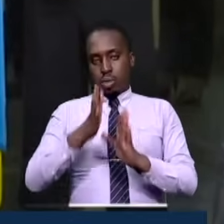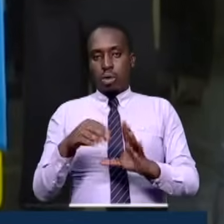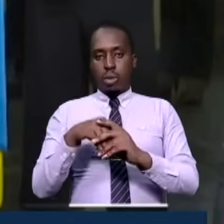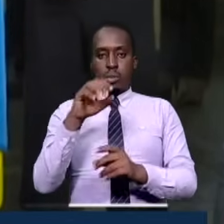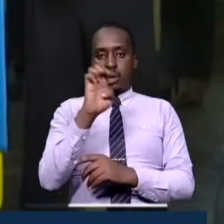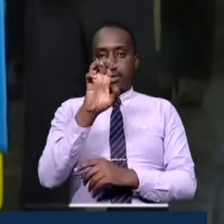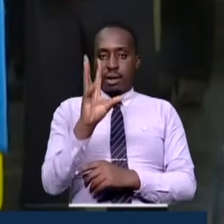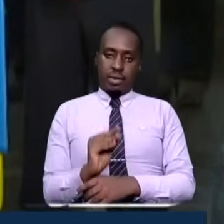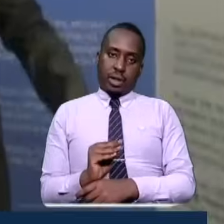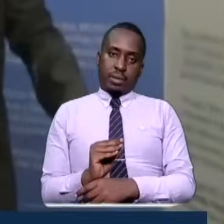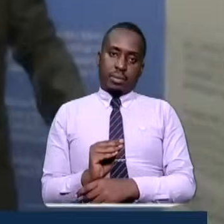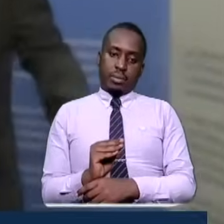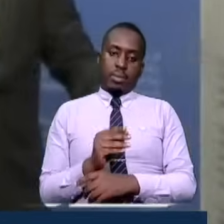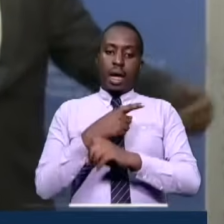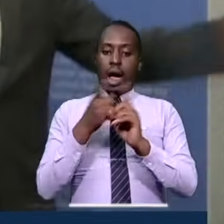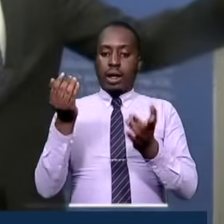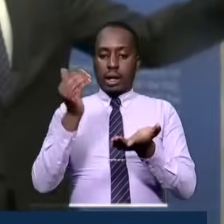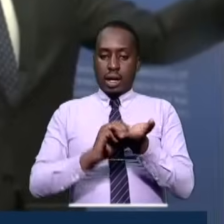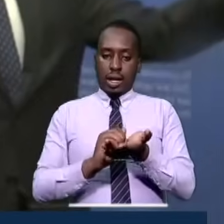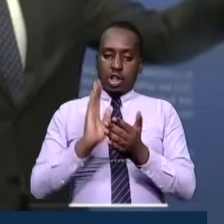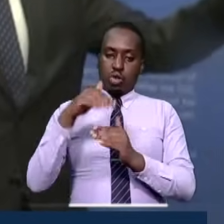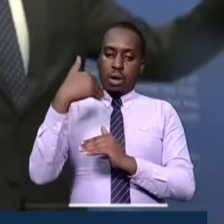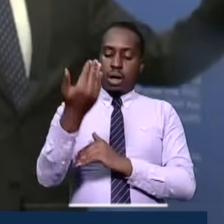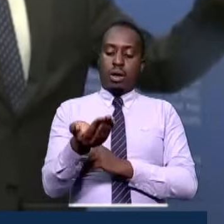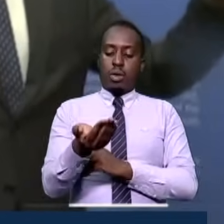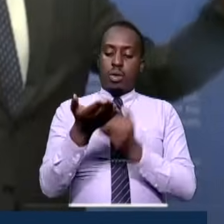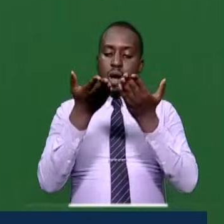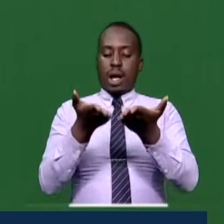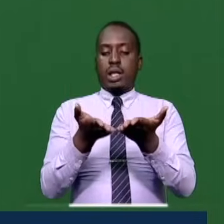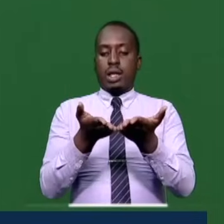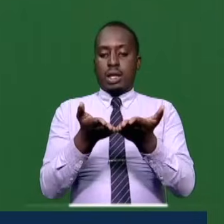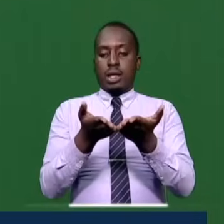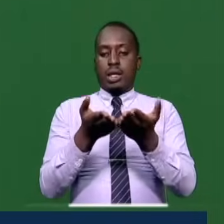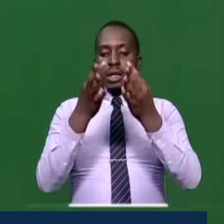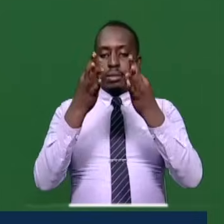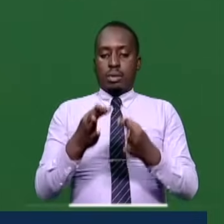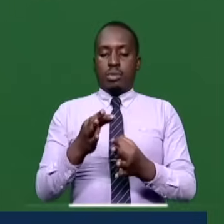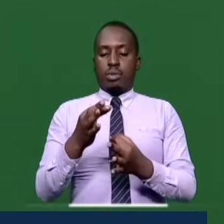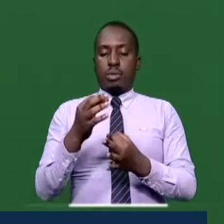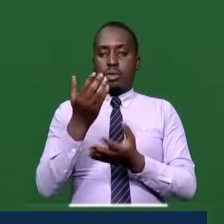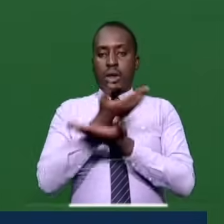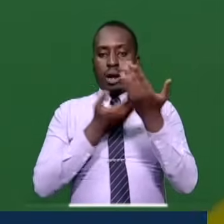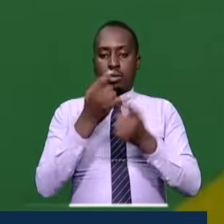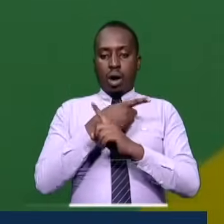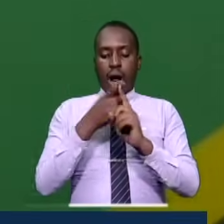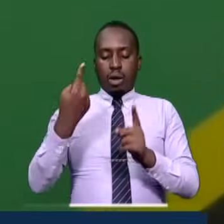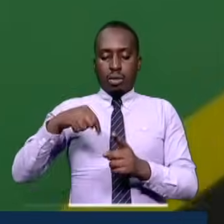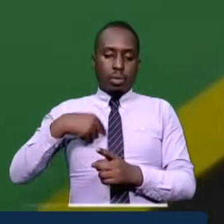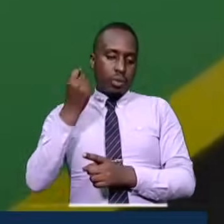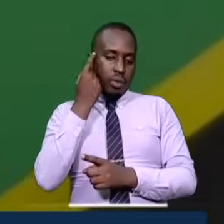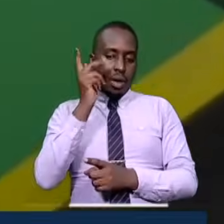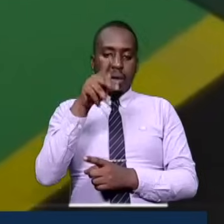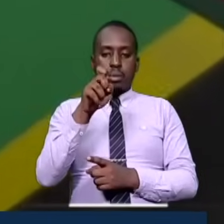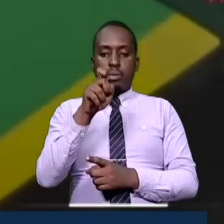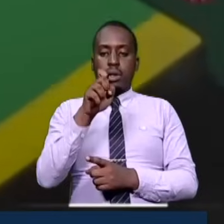b'umuryango w'Afrika y'Iburasirazuba ariko nanone nyuma yaho hari ibindi bizaganirwaho ariko reka twumve Peter Mathuki